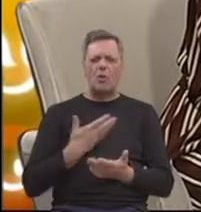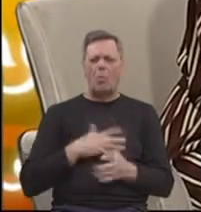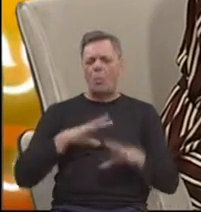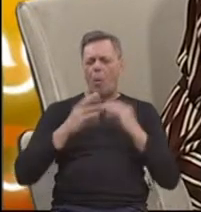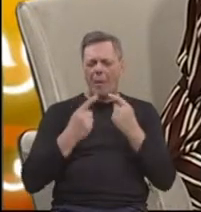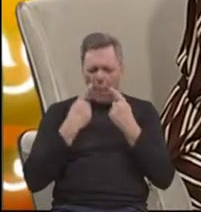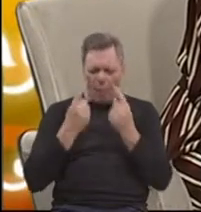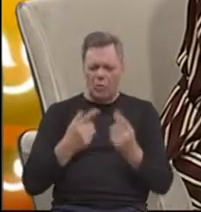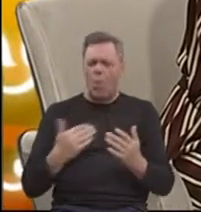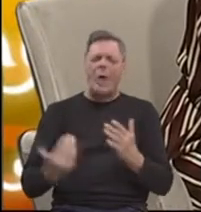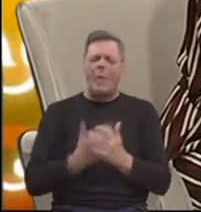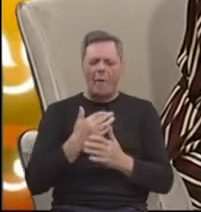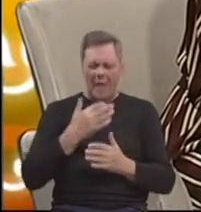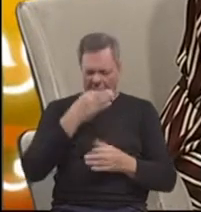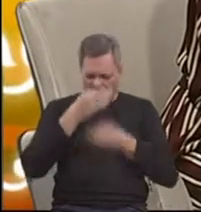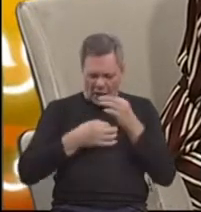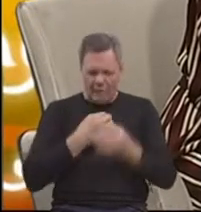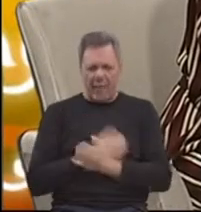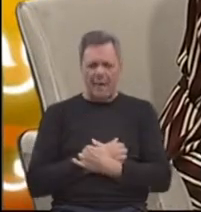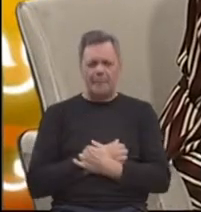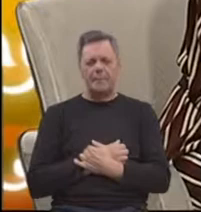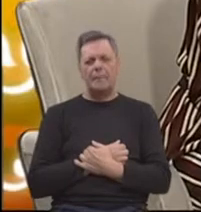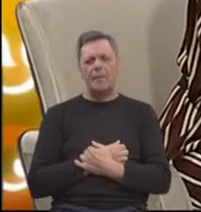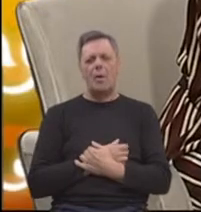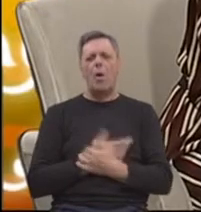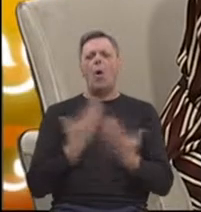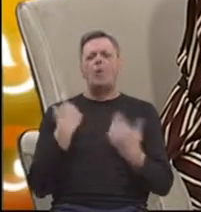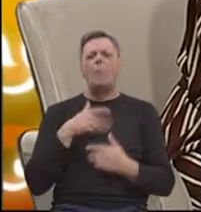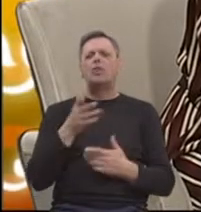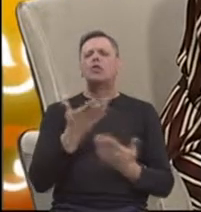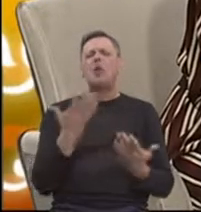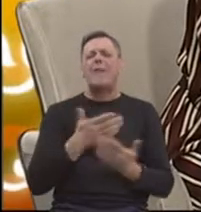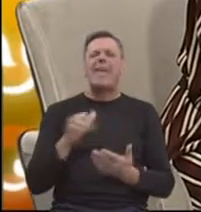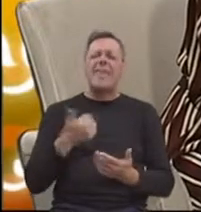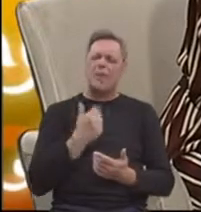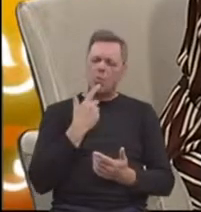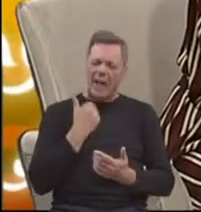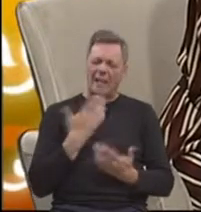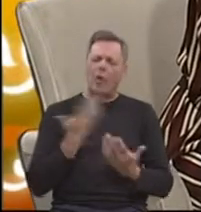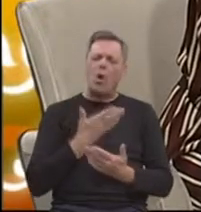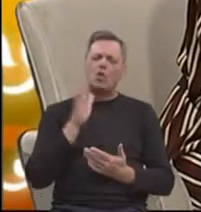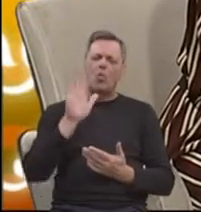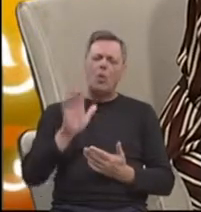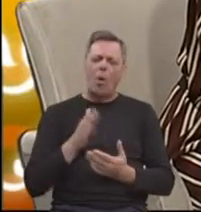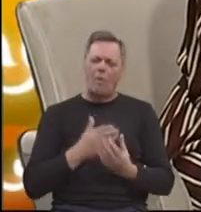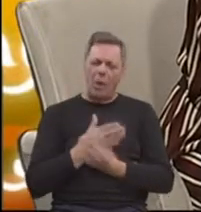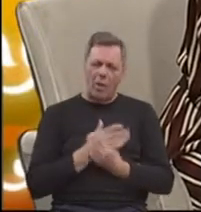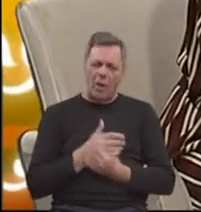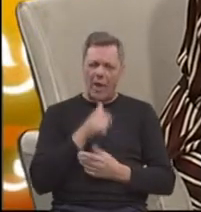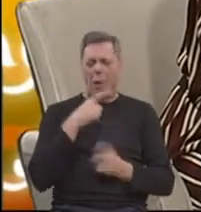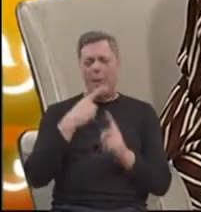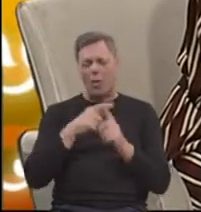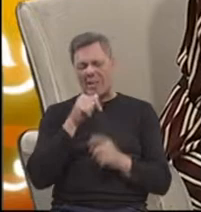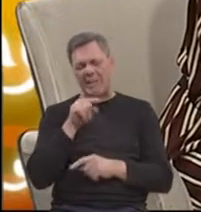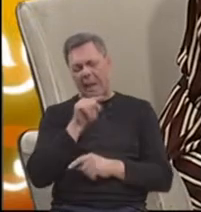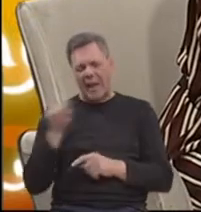kompletan uvid u najnovija saznanja i istraživanja o tome što sve jesu sladila i koje su njihove zapravo uloge, i one pozitivne